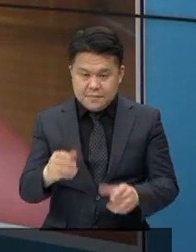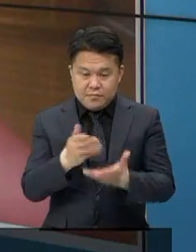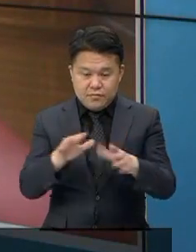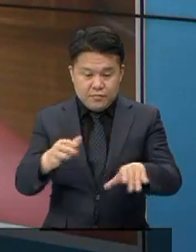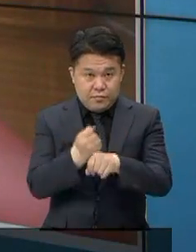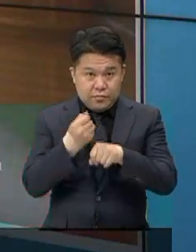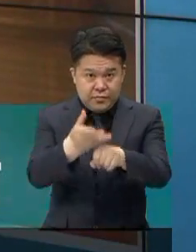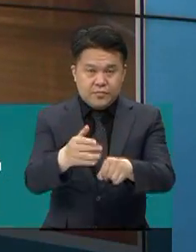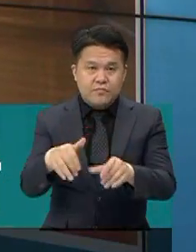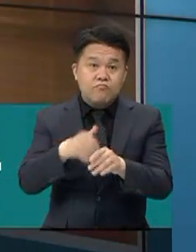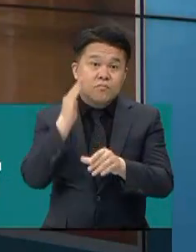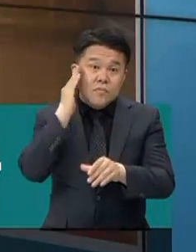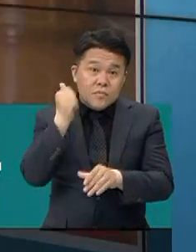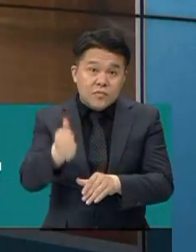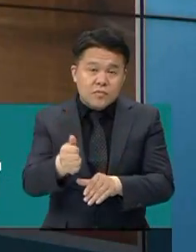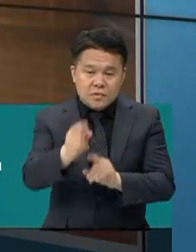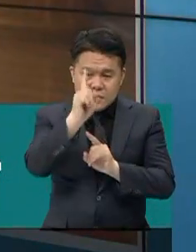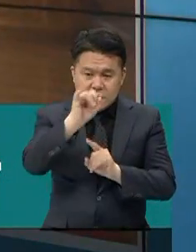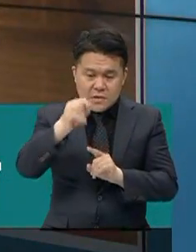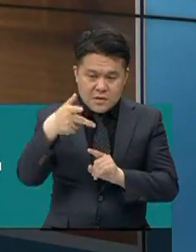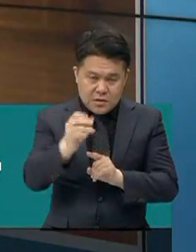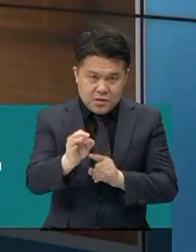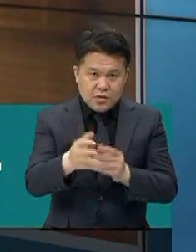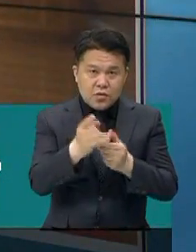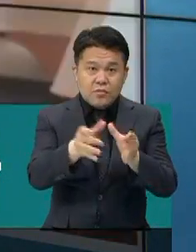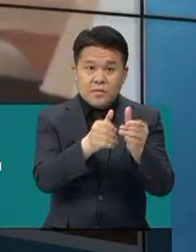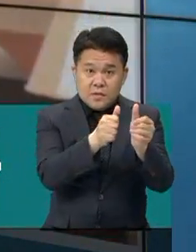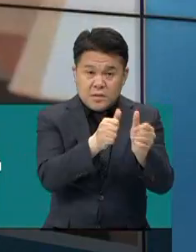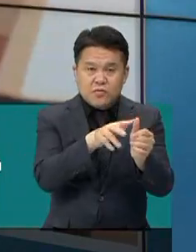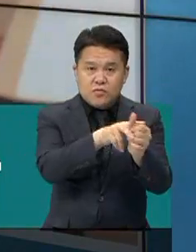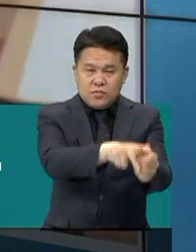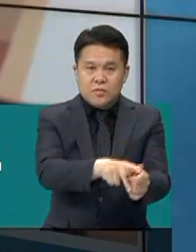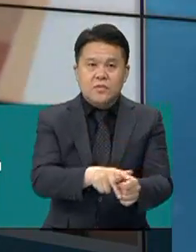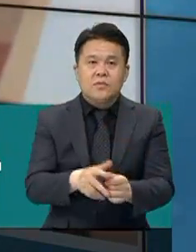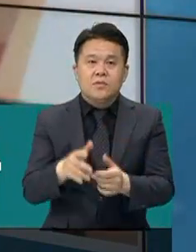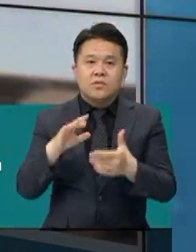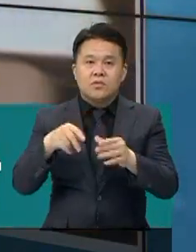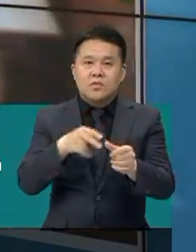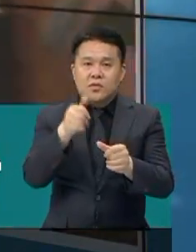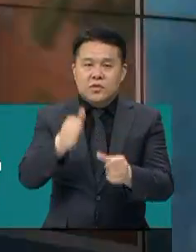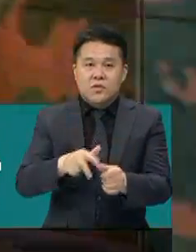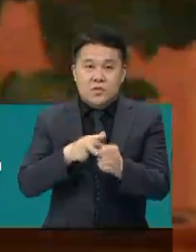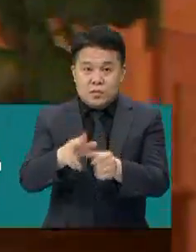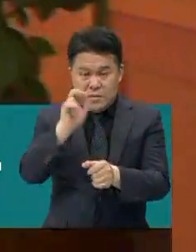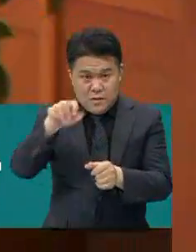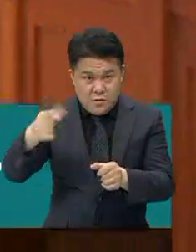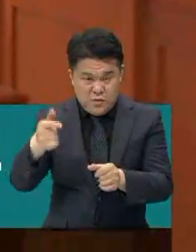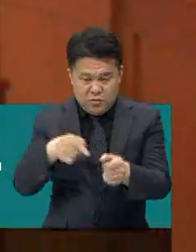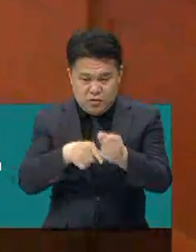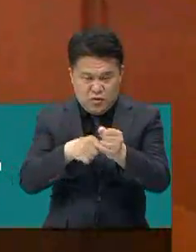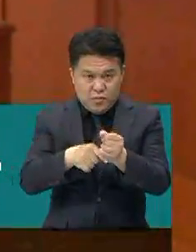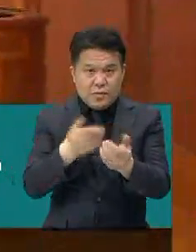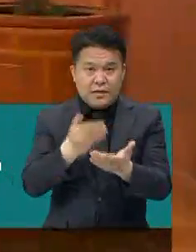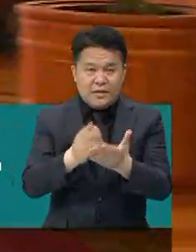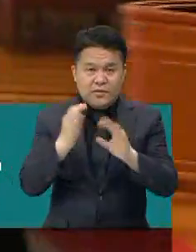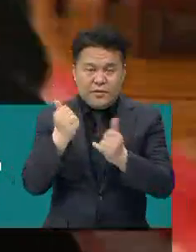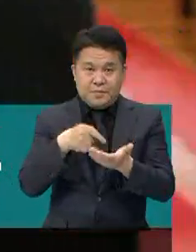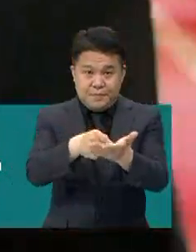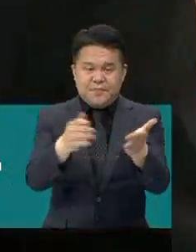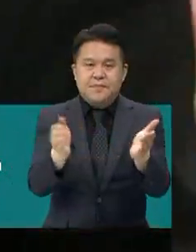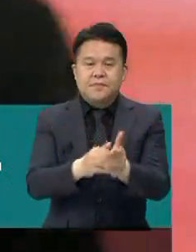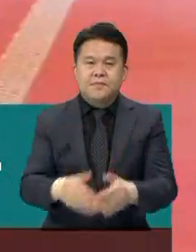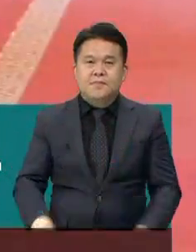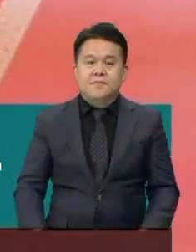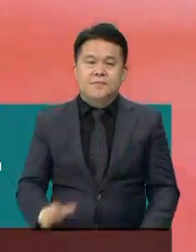간추린 뉴스입니다. 문재인 대통령이 이인영 통일부 장관 후보자와 박지원 국정원장 후보자의 인사청문 요청안을 국회에